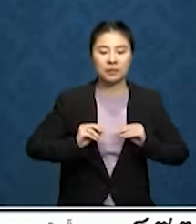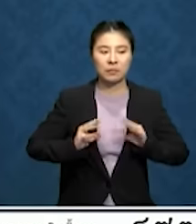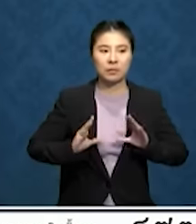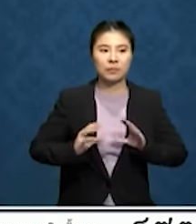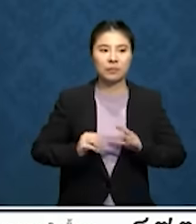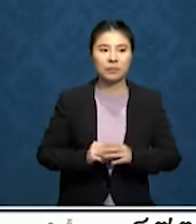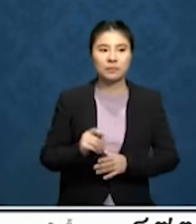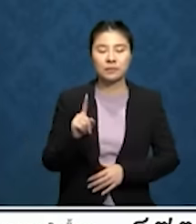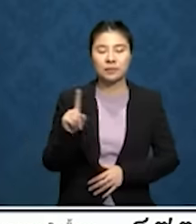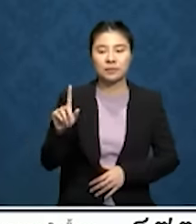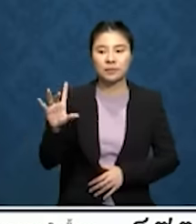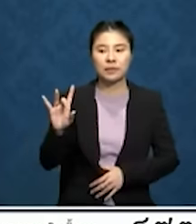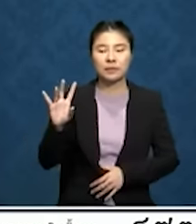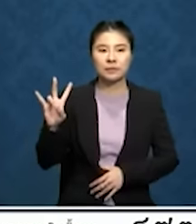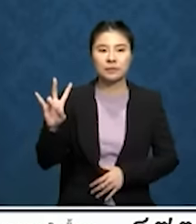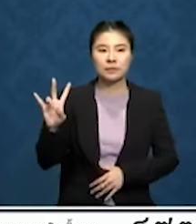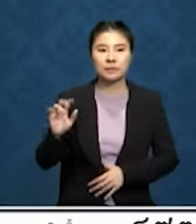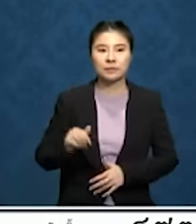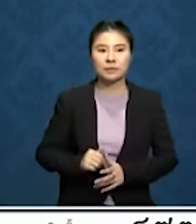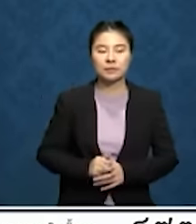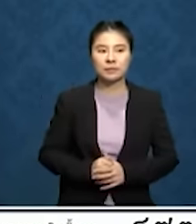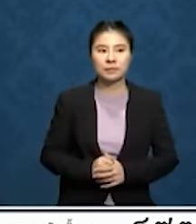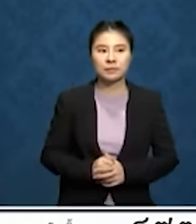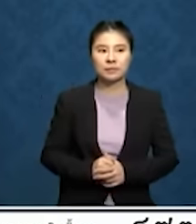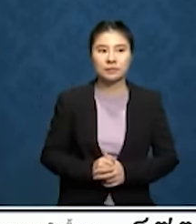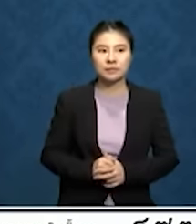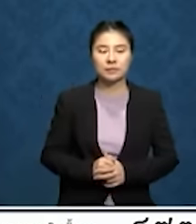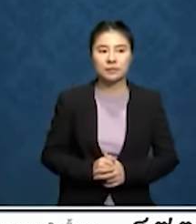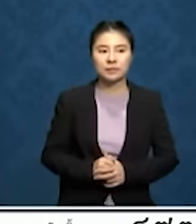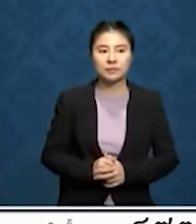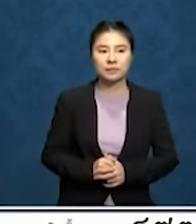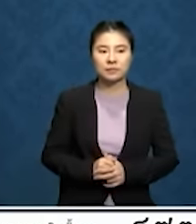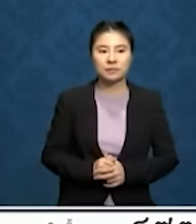187นายนิติพลผิวเหมาะ